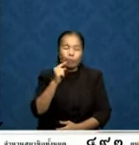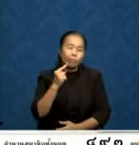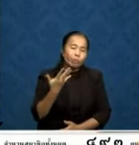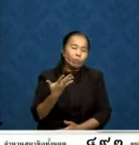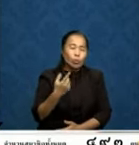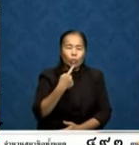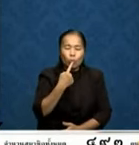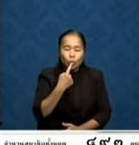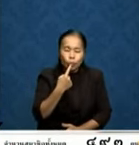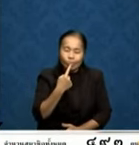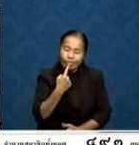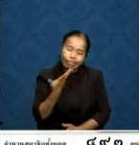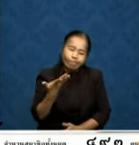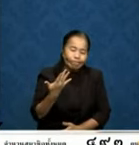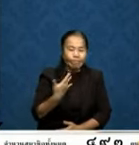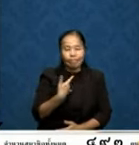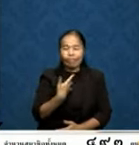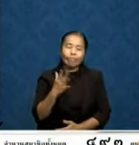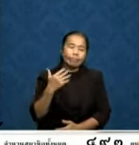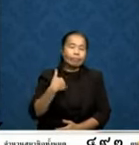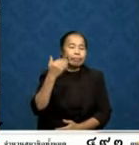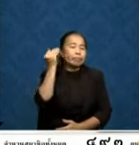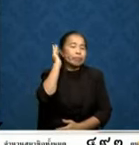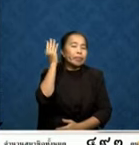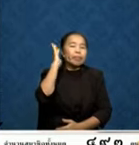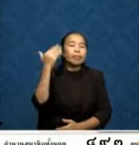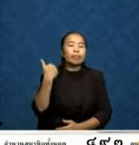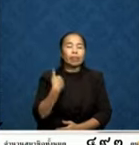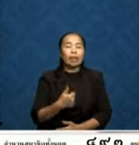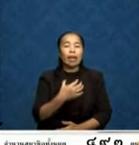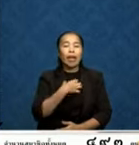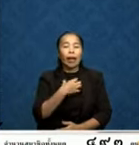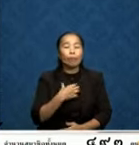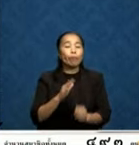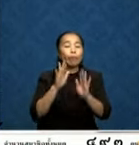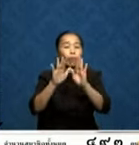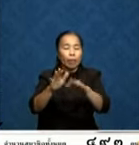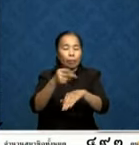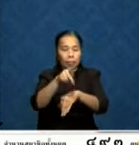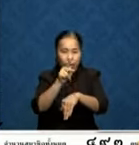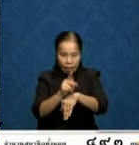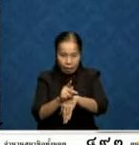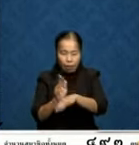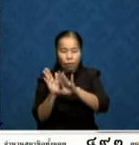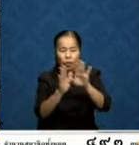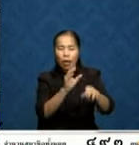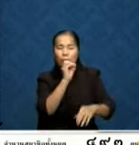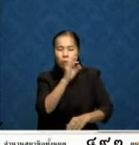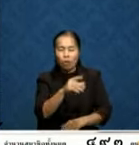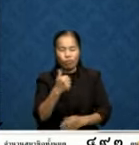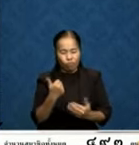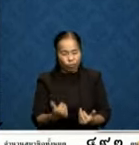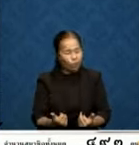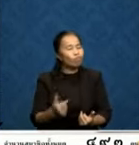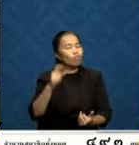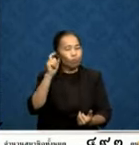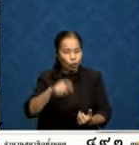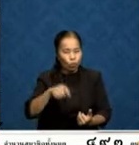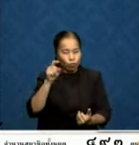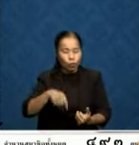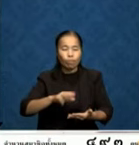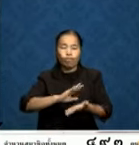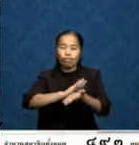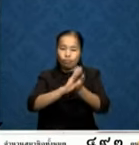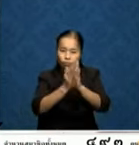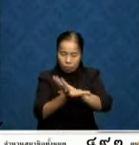เชื่อไม่ได้นะครับคือผมก็เลยคิดว่าอันนี้แหละครับก็ฝากท่านประธานไปถึงเพื่อนสมาชิกว่าวันนี้เราต้องเปลี่ยนแปลงครับคือผมว่าเ